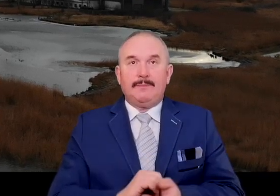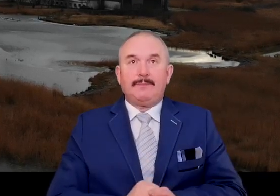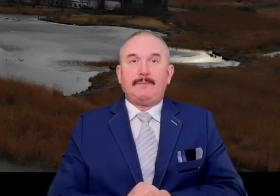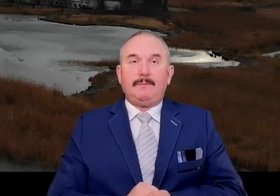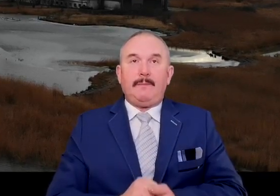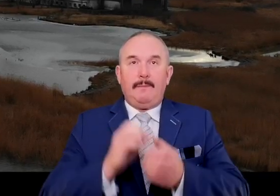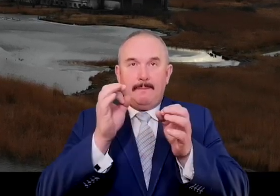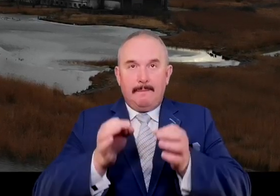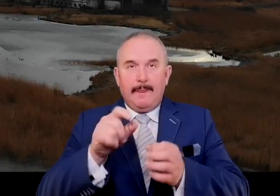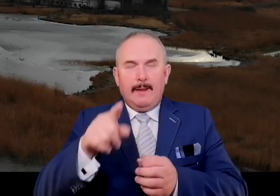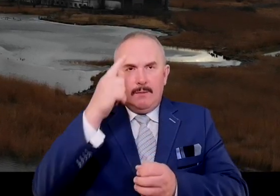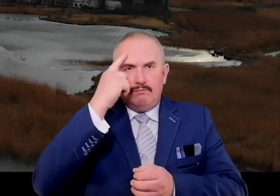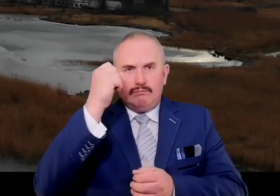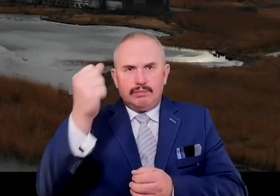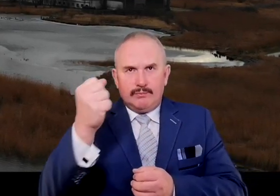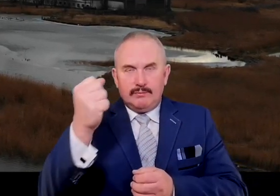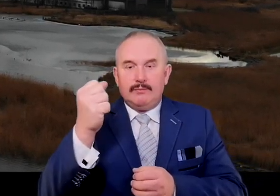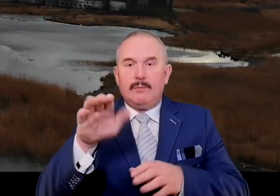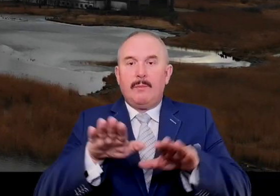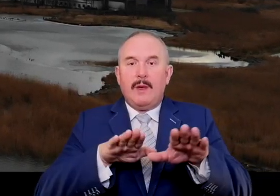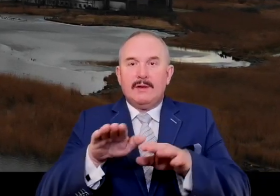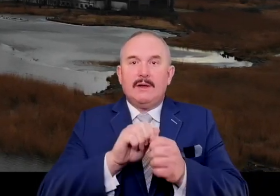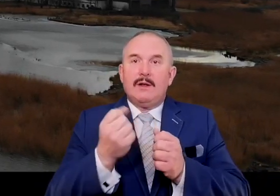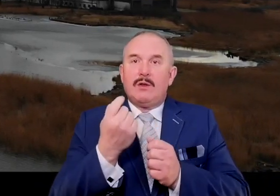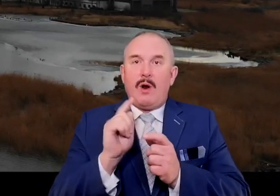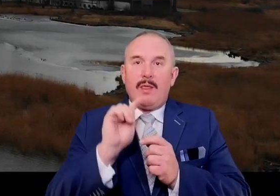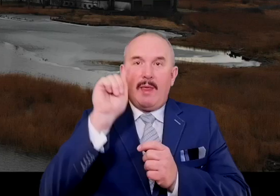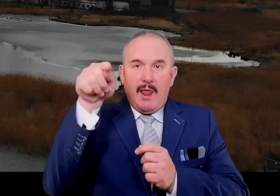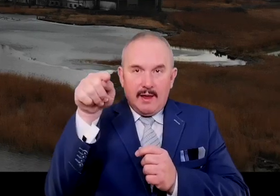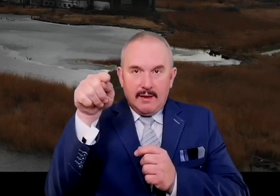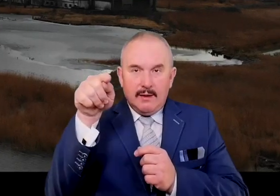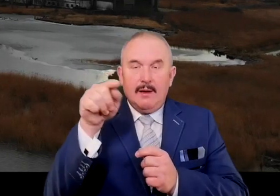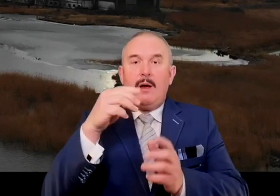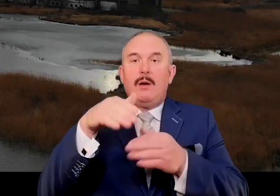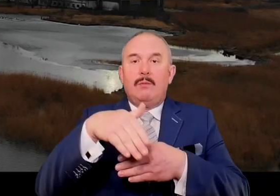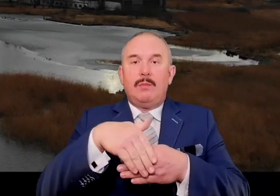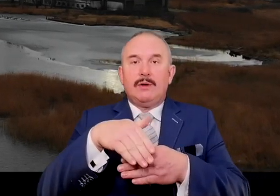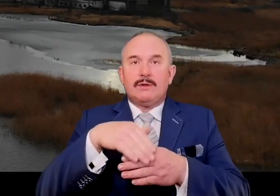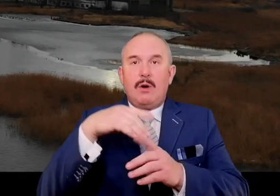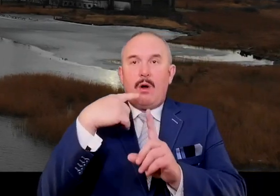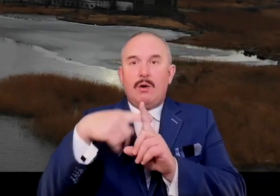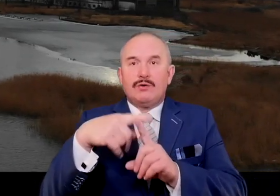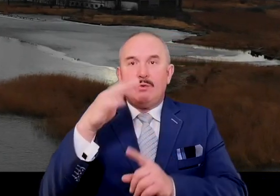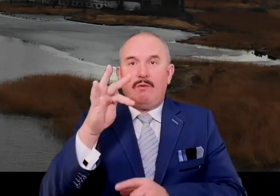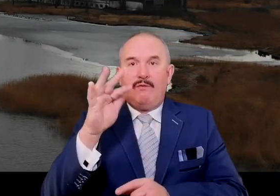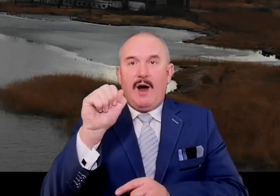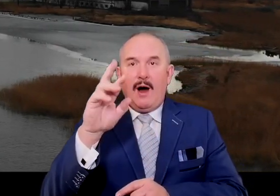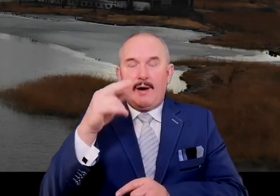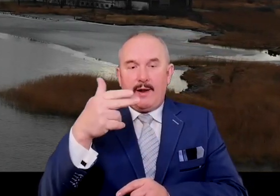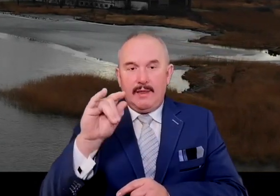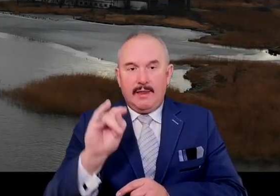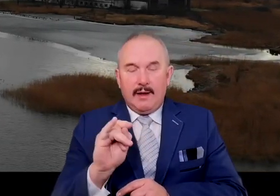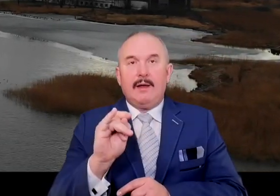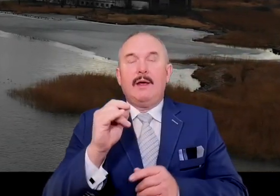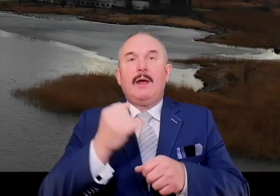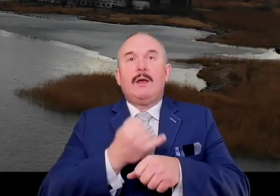Dzisiaj miejsce upamiętnienia znajduje się trochę dalej, na wysokości kościoła farnego pod wezwaniem świętych Piotra i